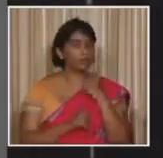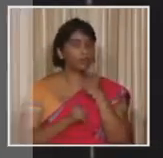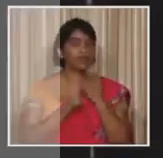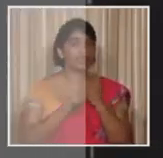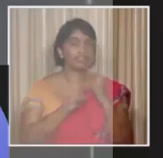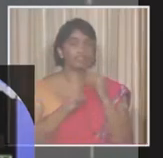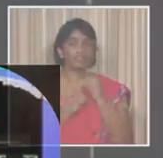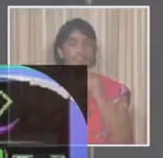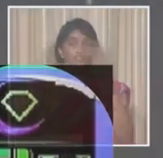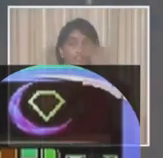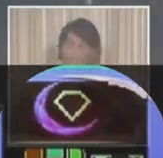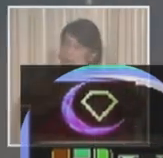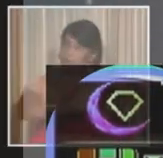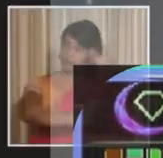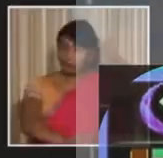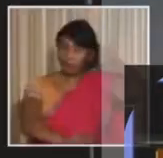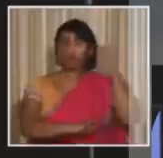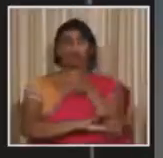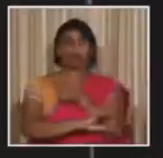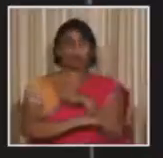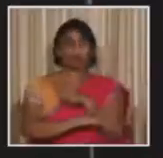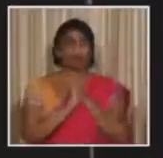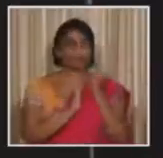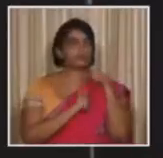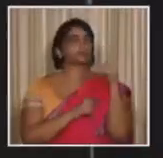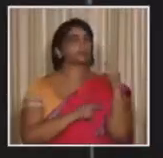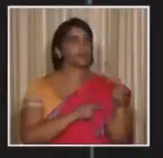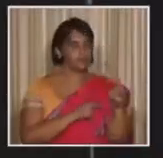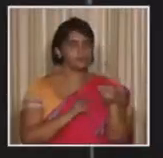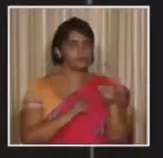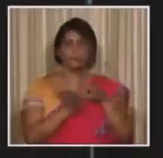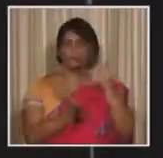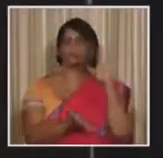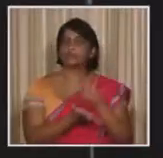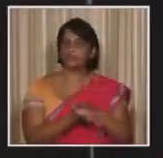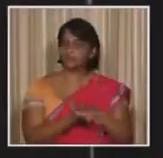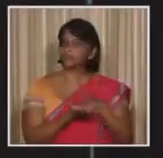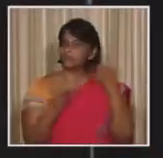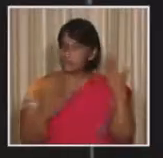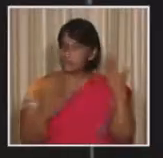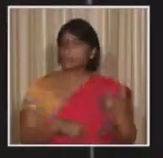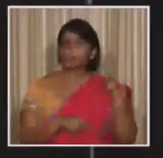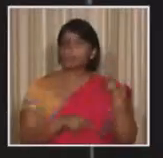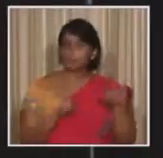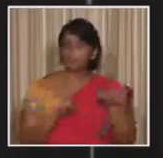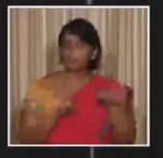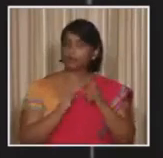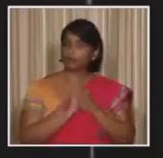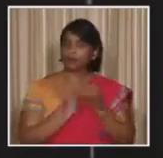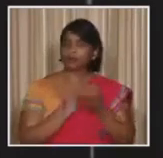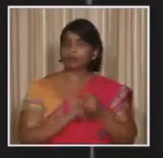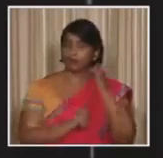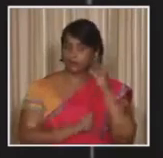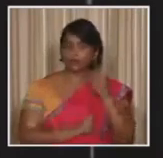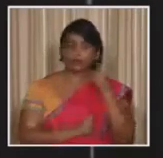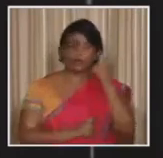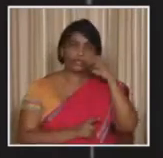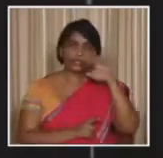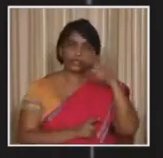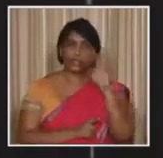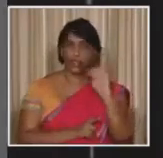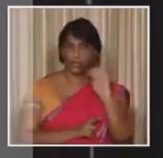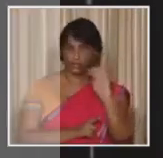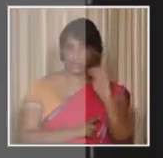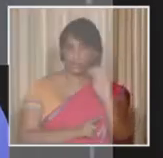சதான கலத்தீனோ எத்தான ஹத்தவிதி கிறிஸ்துபூர்வ துங்கன சீவசர் அயத் பௌத்த விஹாரஸ்தான கேல ஏக சம்மத கலத்தீனோ